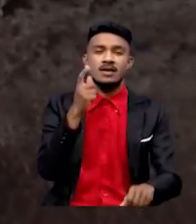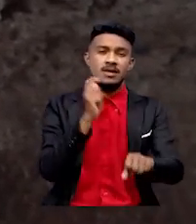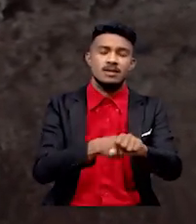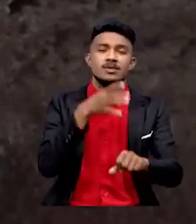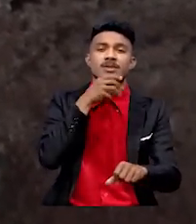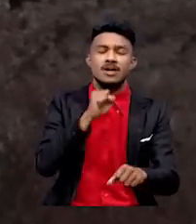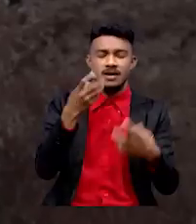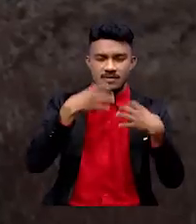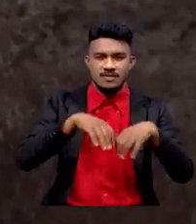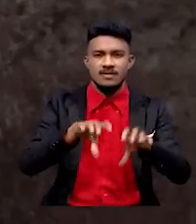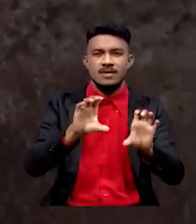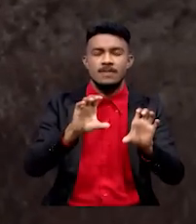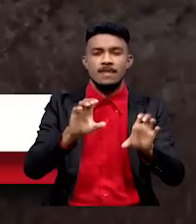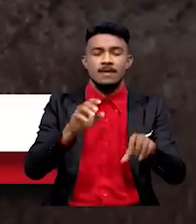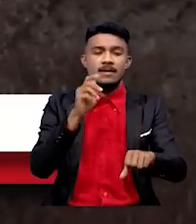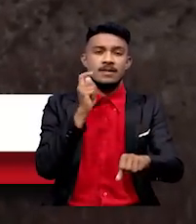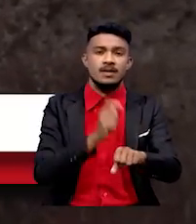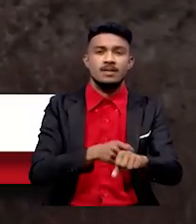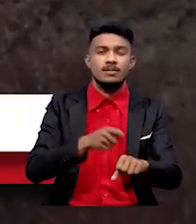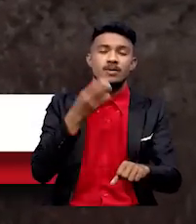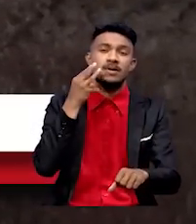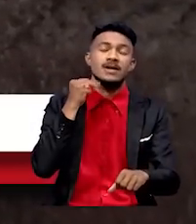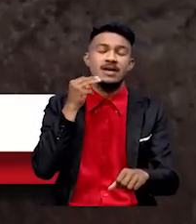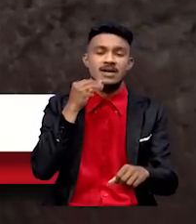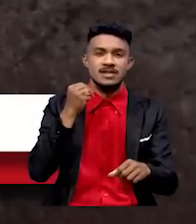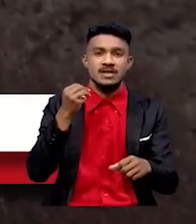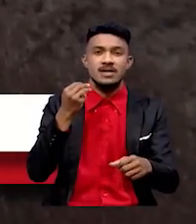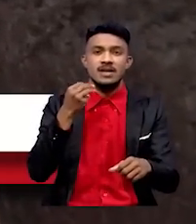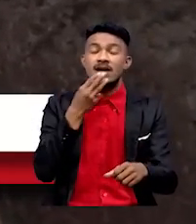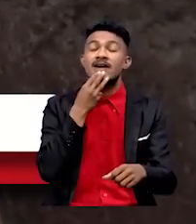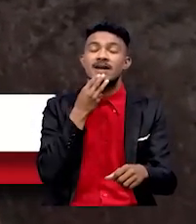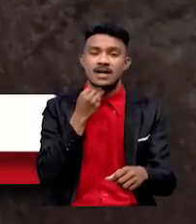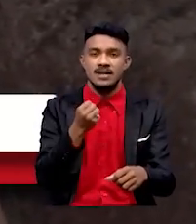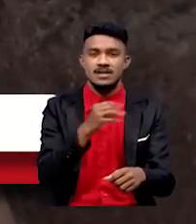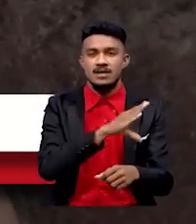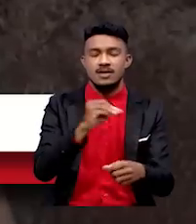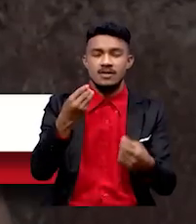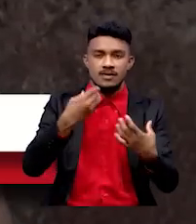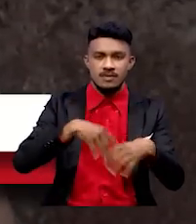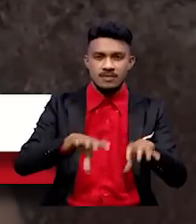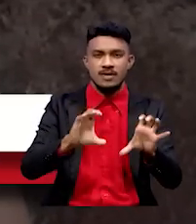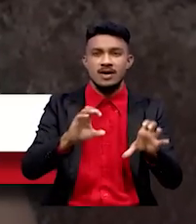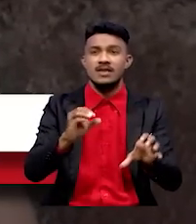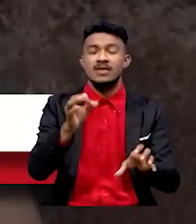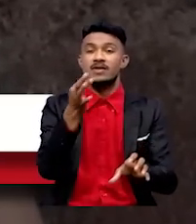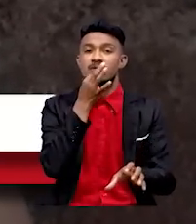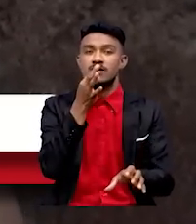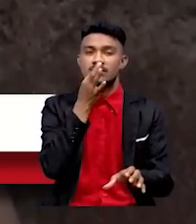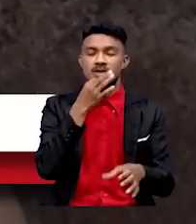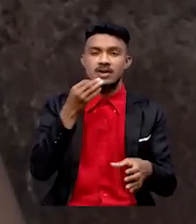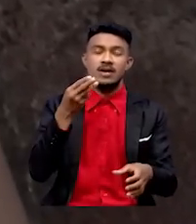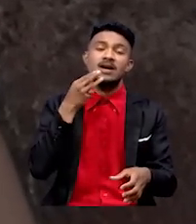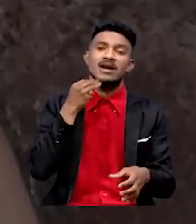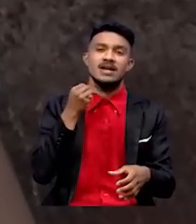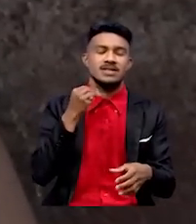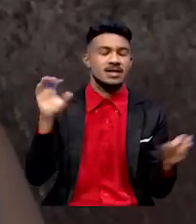fan, tempo has, fang has kompara ifu andit has la ya o la ifu